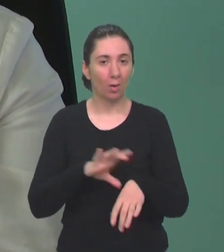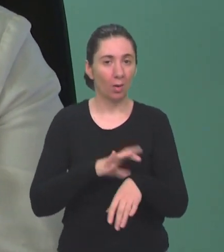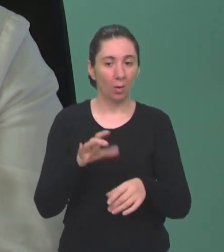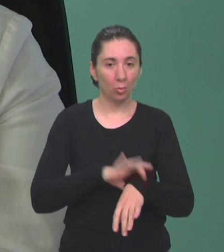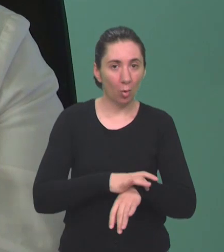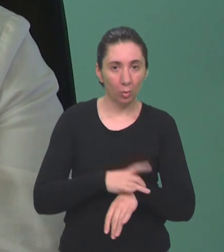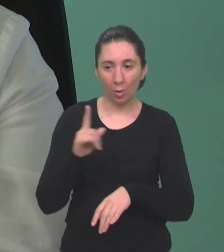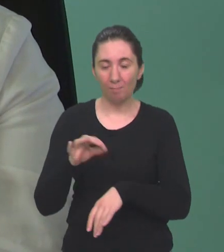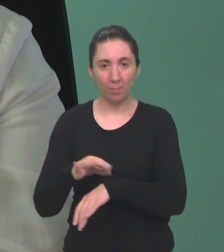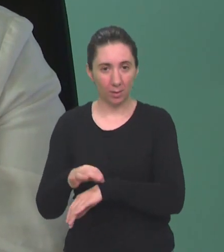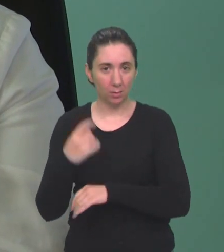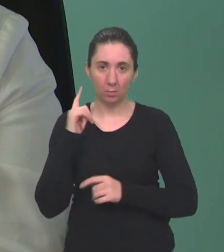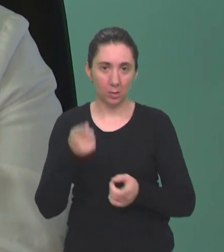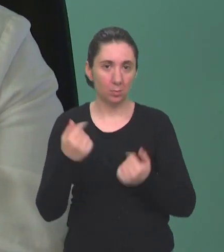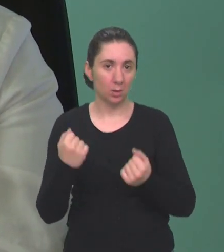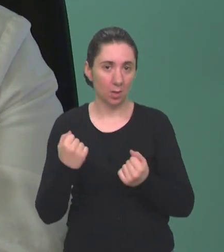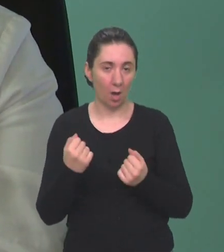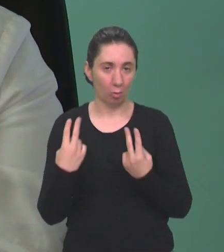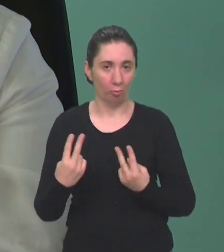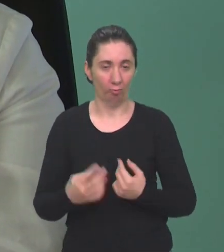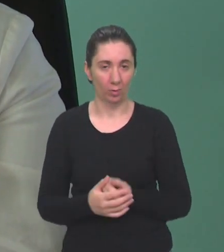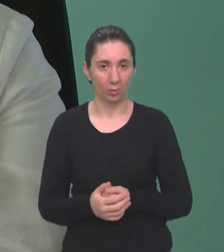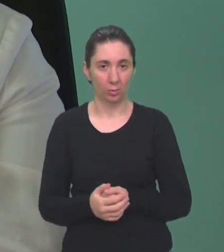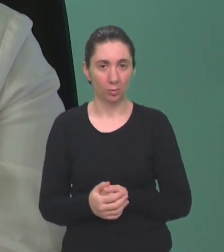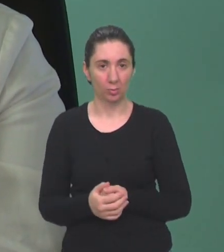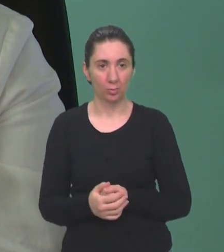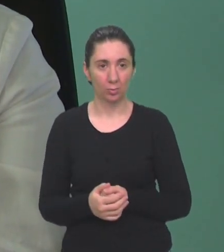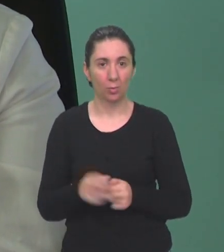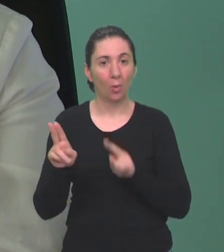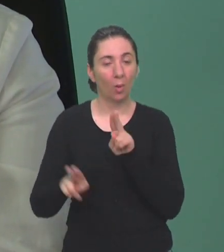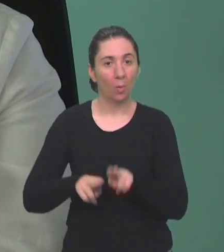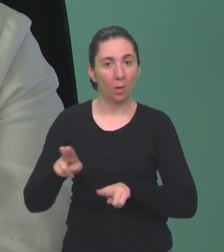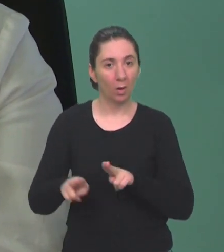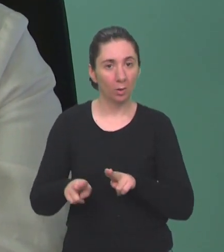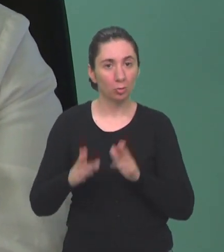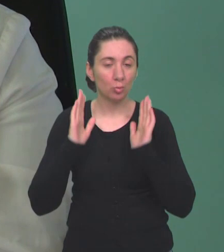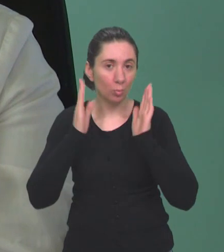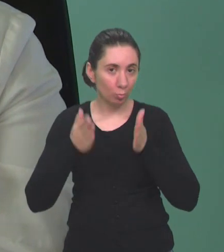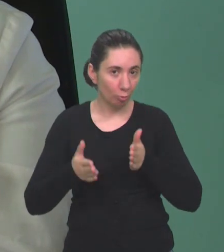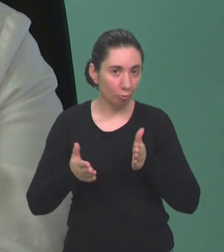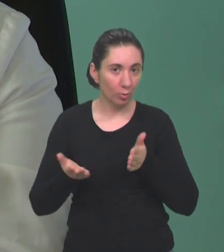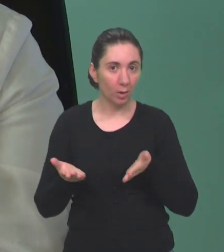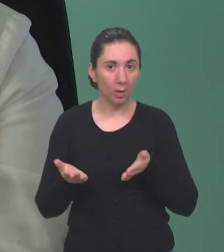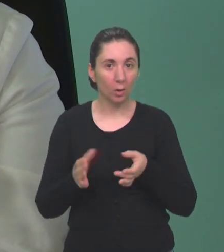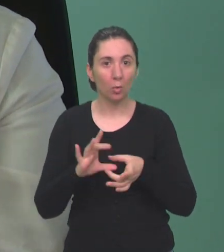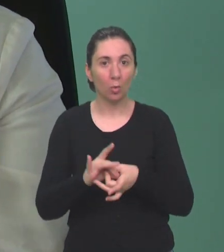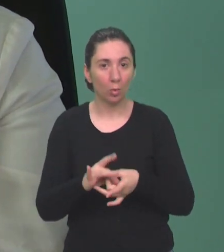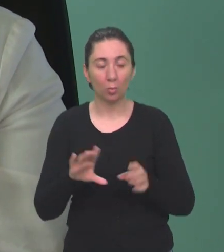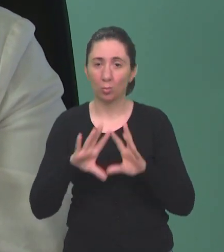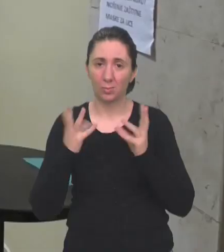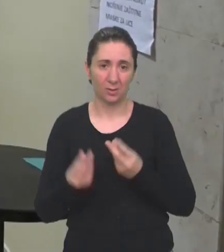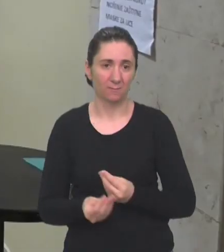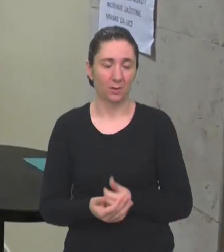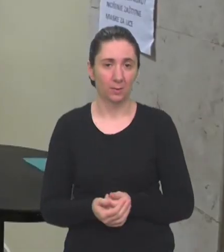i pacijenta, za kojeg ja mislim da je zapravo presudan u liječenju, u povjerenju, u kontaktu, u